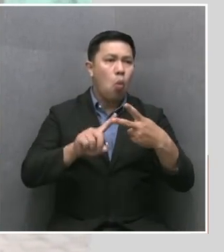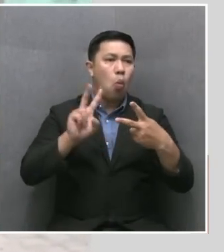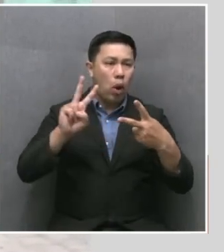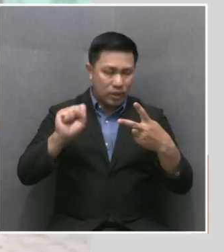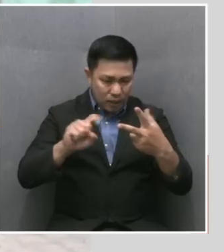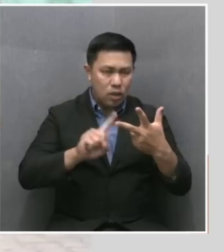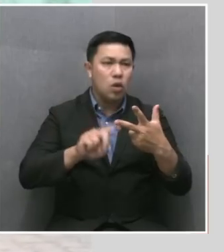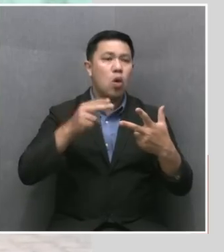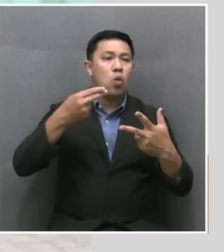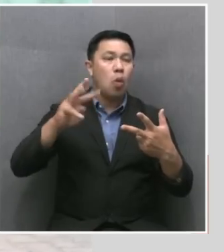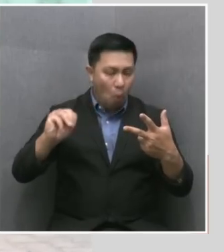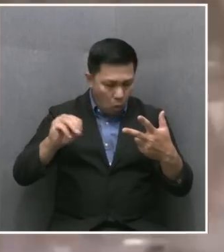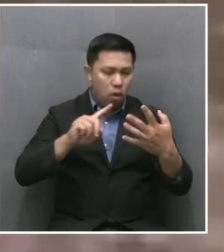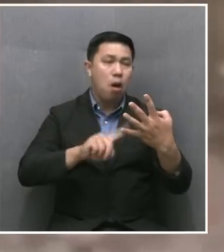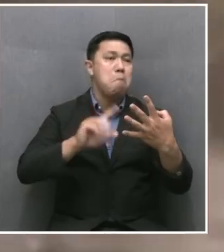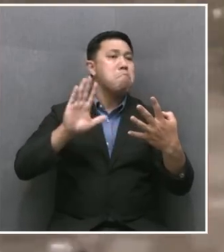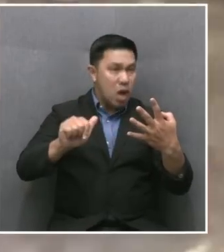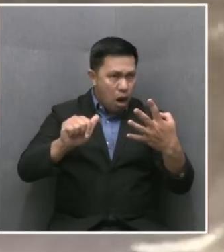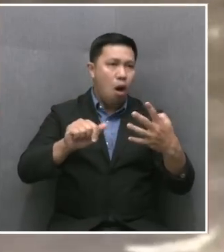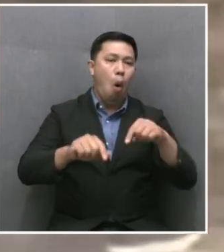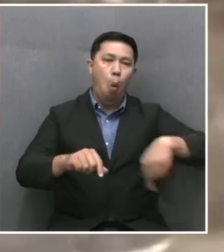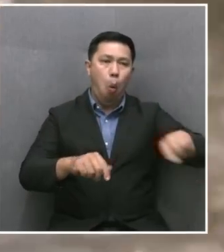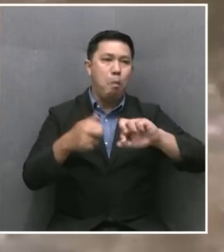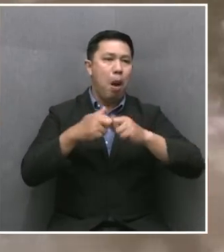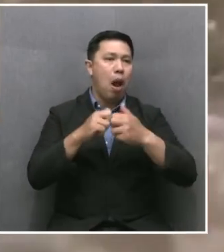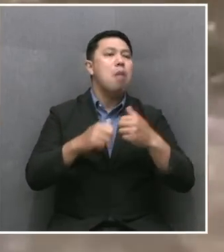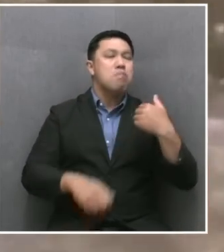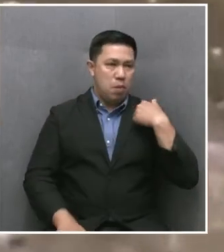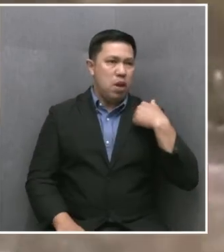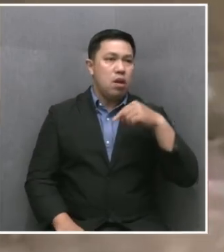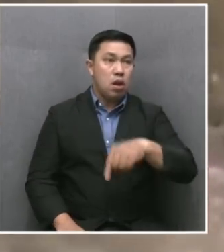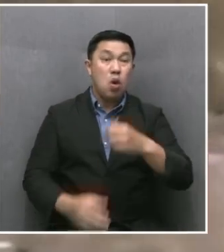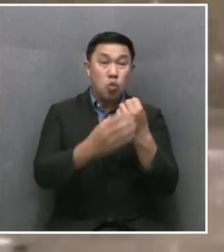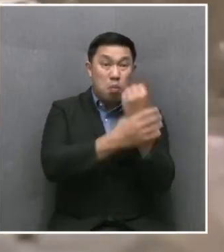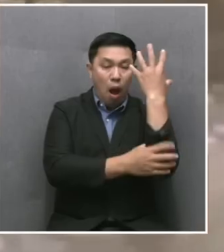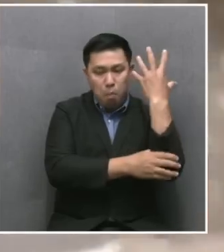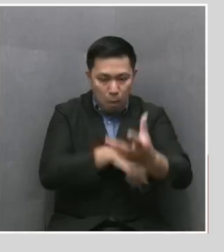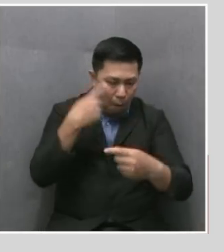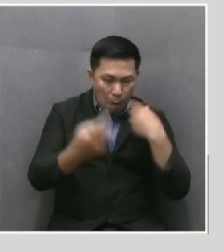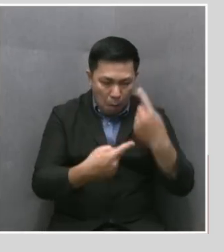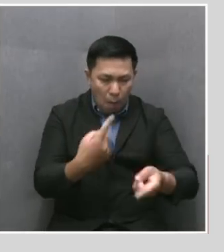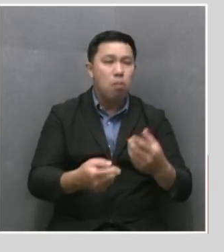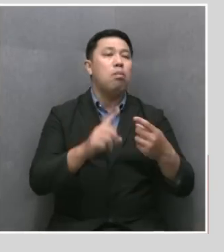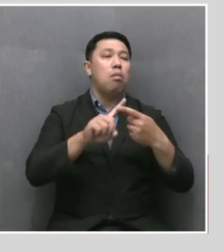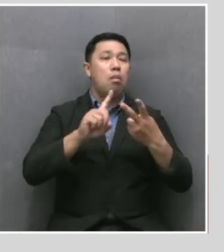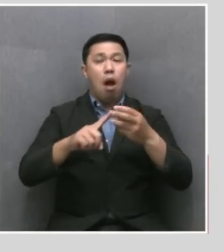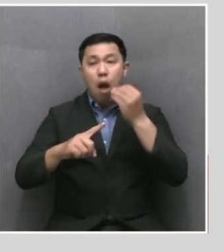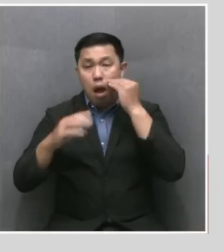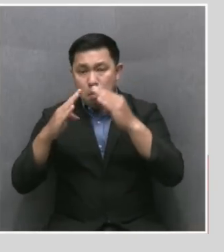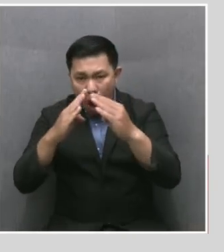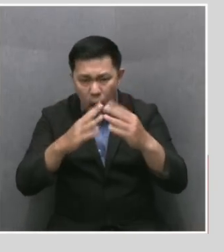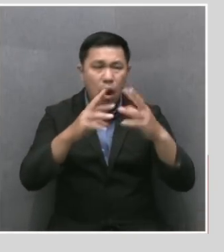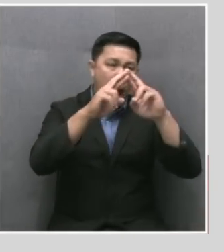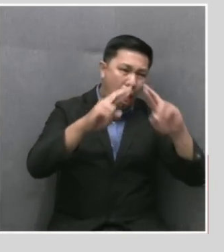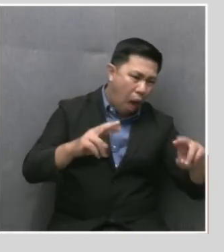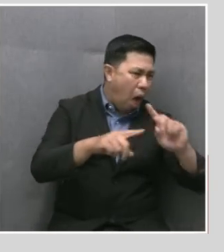ชัยนาทก็ได้รับผลกระทบเช่นเดียวกันนะคะต้นไม้หักโคตหลายจุดเลยบ้านเรือนอาคารร้านค้าเสียหายเป็นวงกว้างโดยเฉพาะ